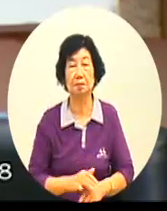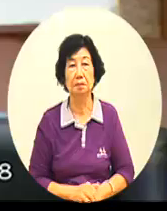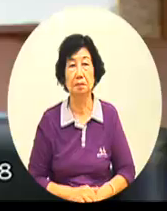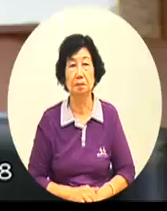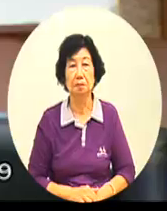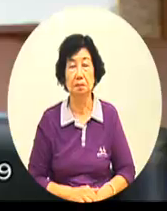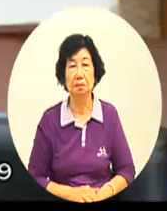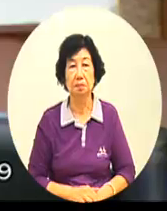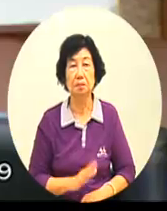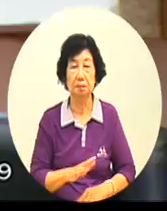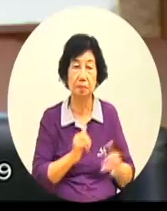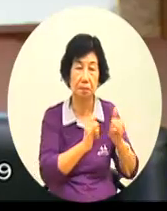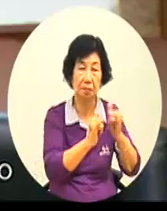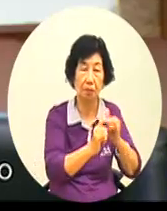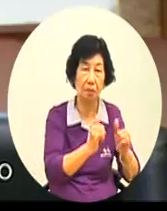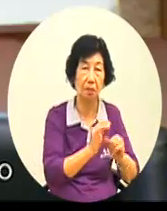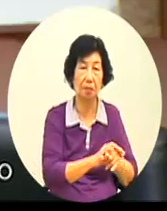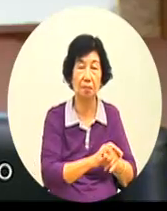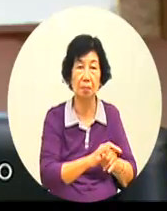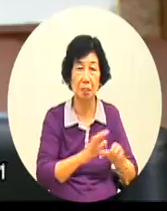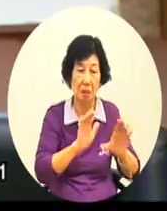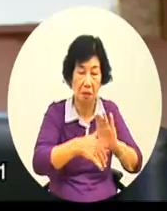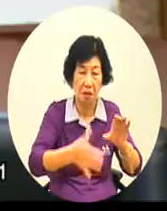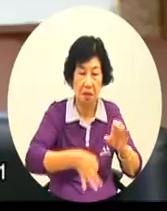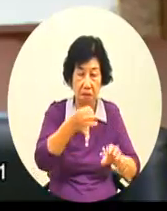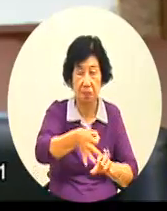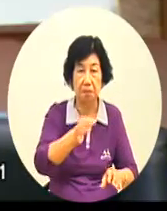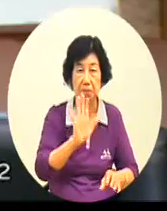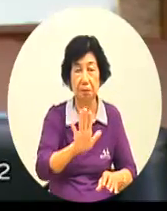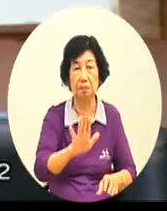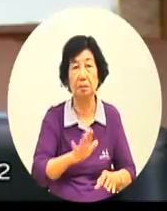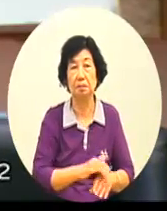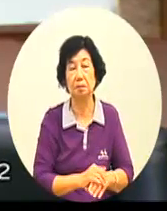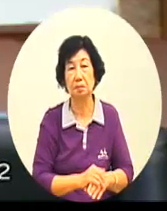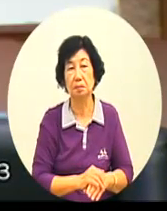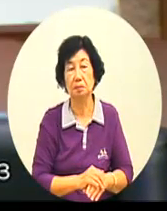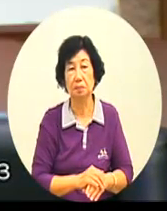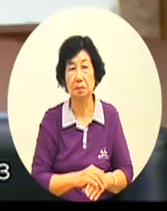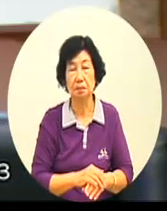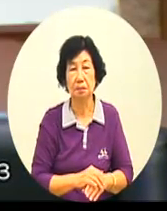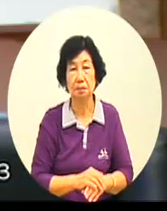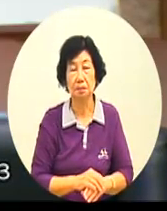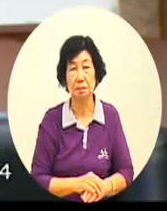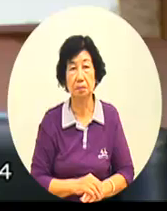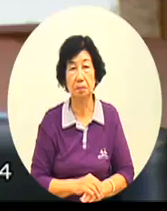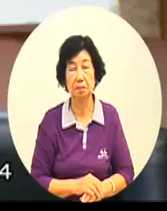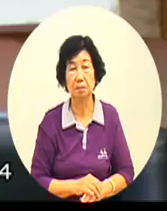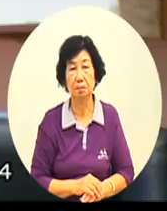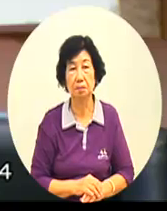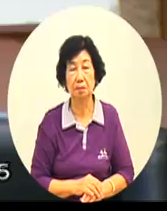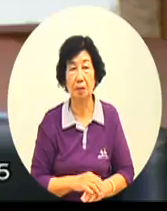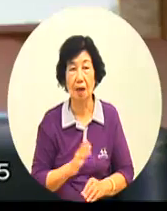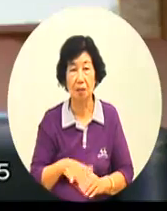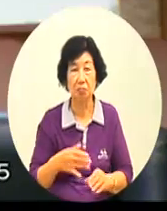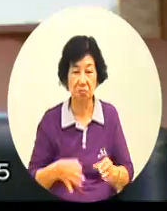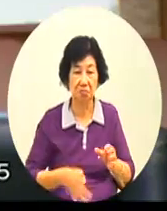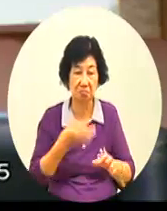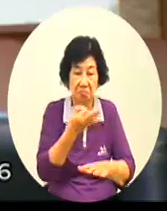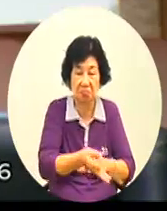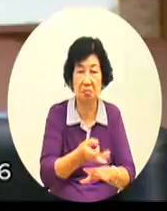人民的纳税钱，假如啊，交给不正经的人去执